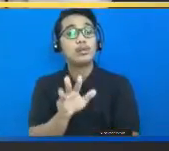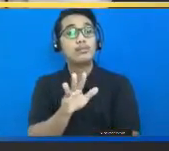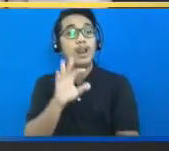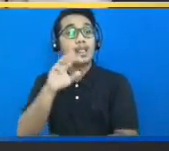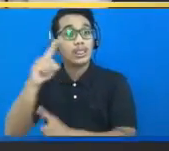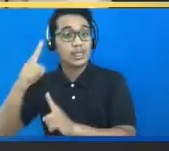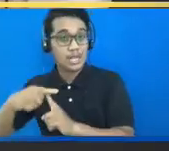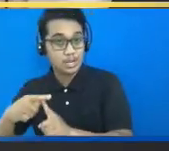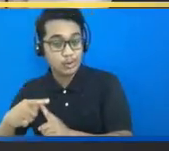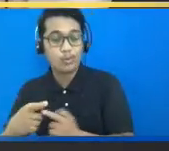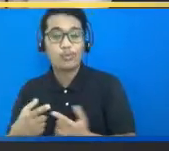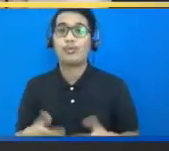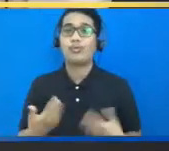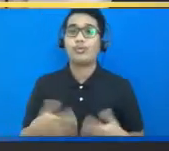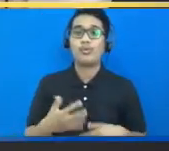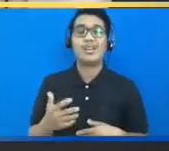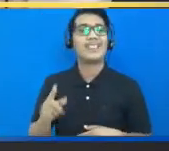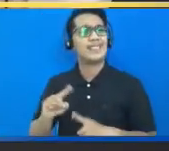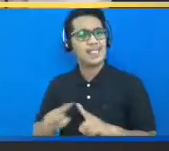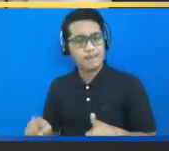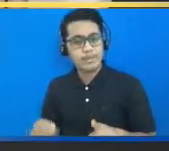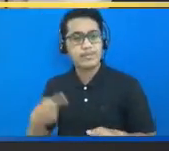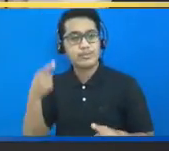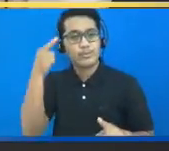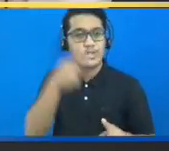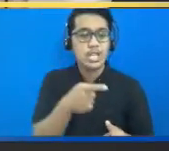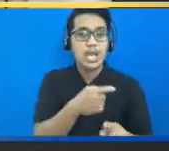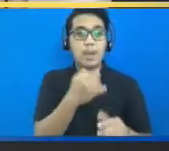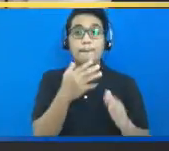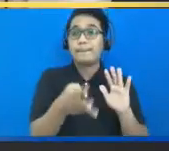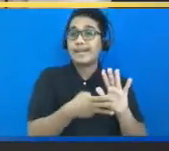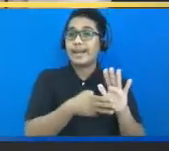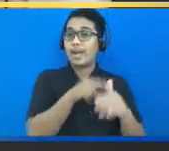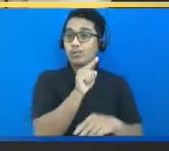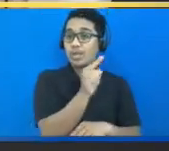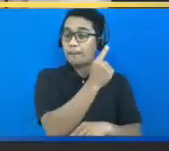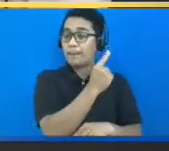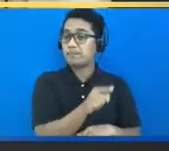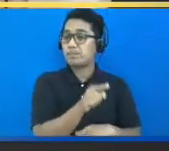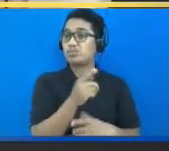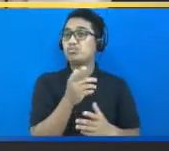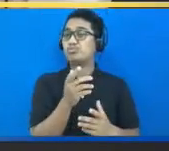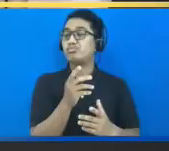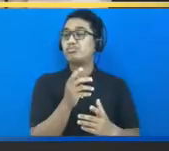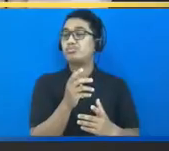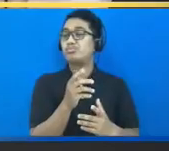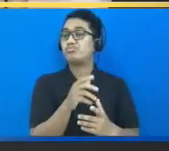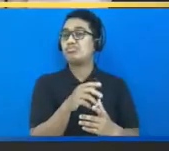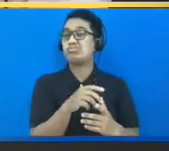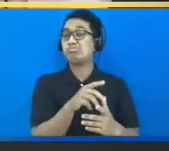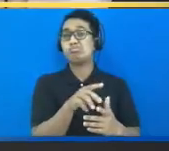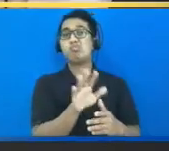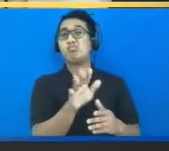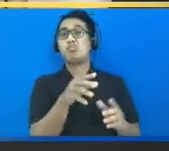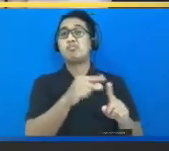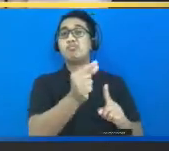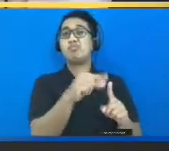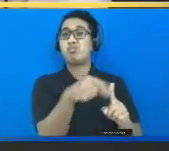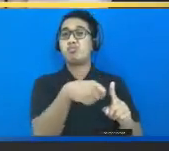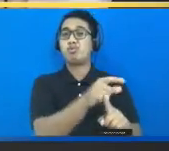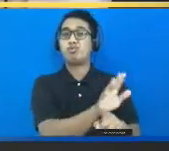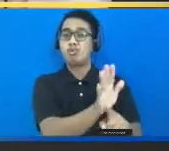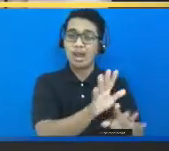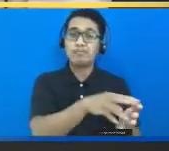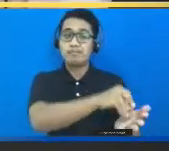menurut saya ujung-ujungnya yang jadi permasalahan utama justru bukan ditutupnya bukan di